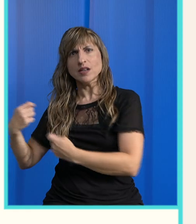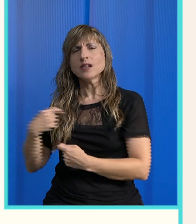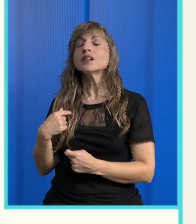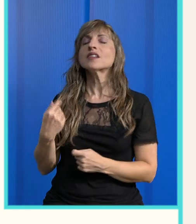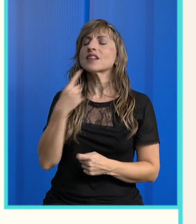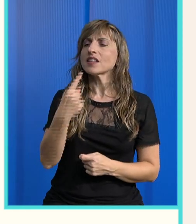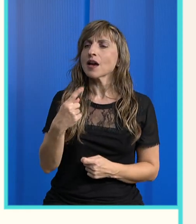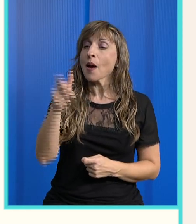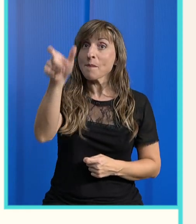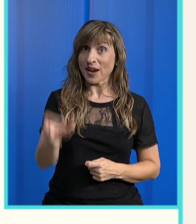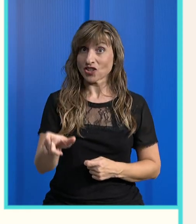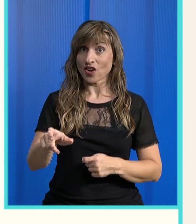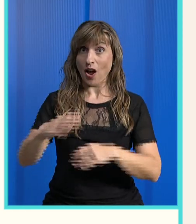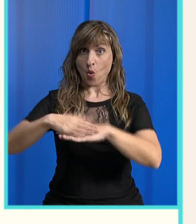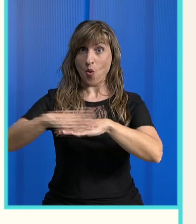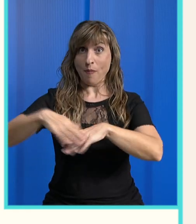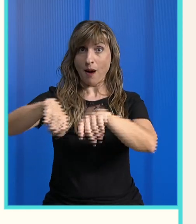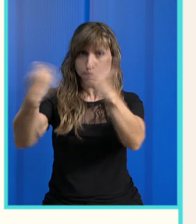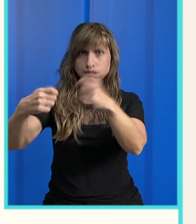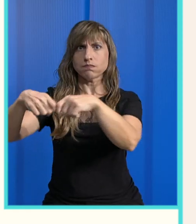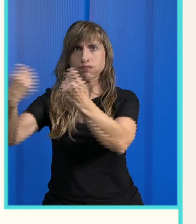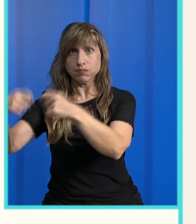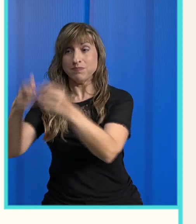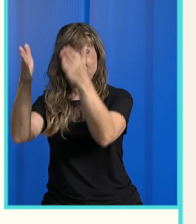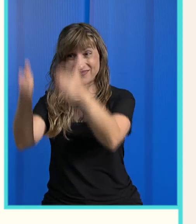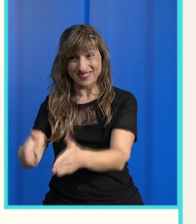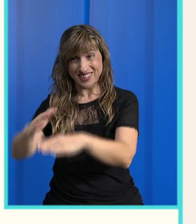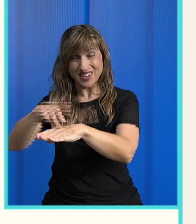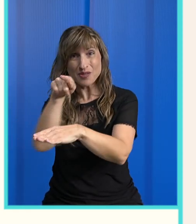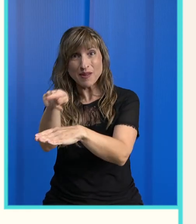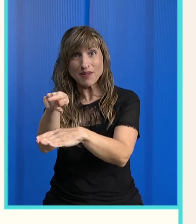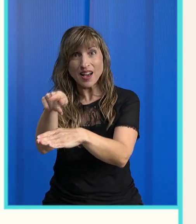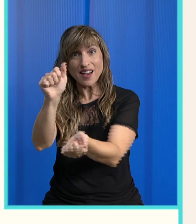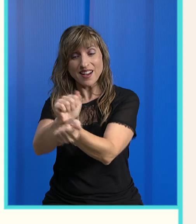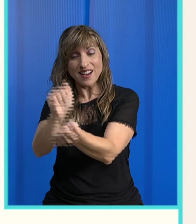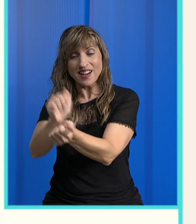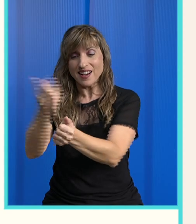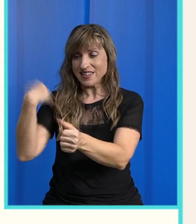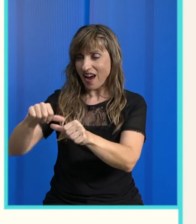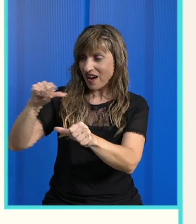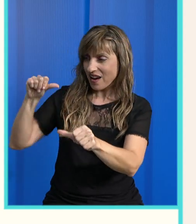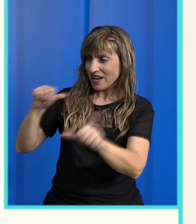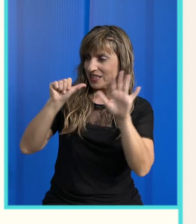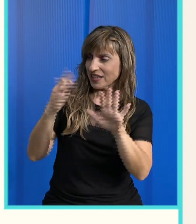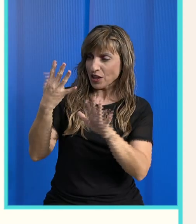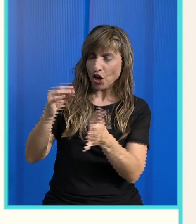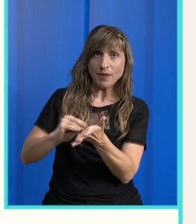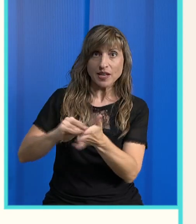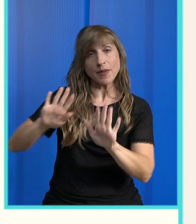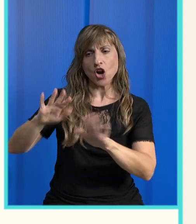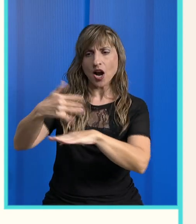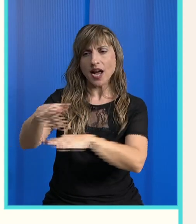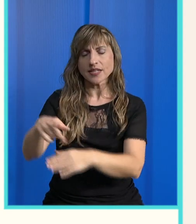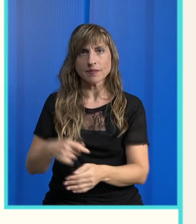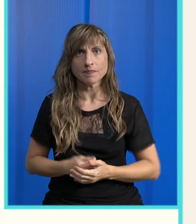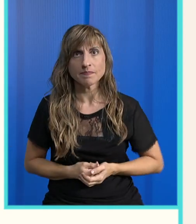els ha destrossat un dels seus bens més importants ha estat detenit 65 vegades i està en la calle. Estamos hablando